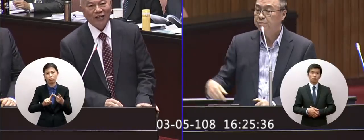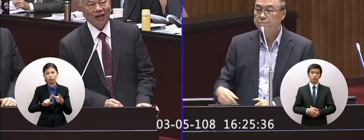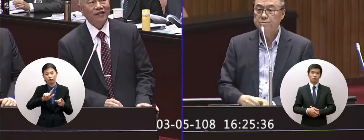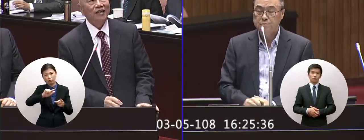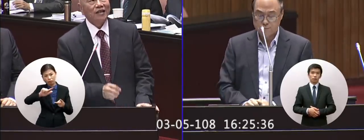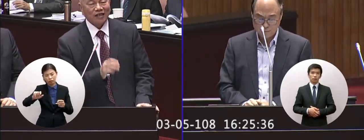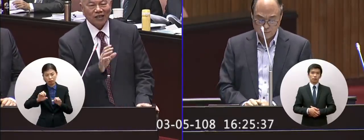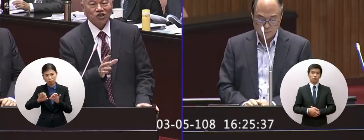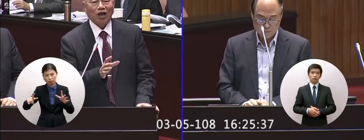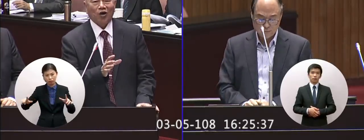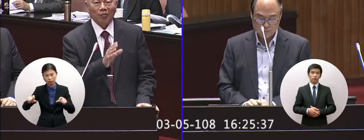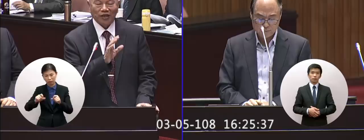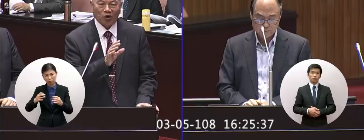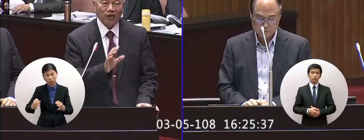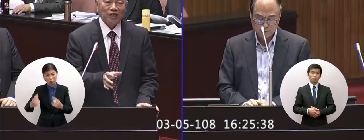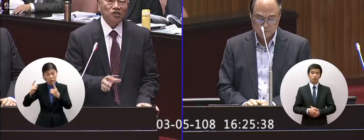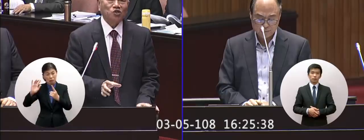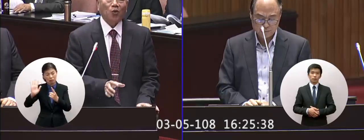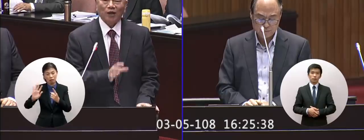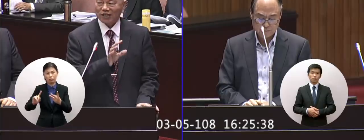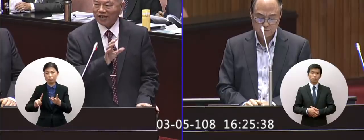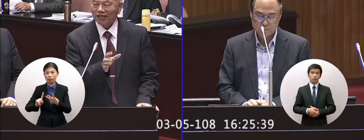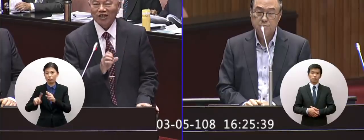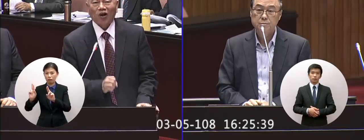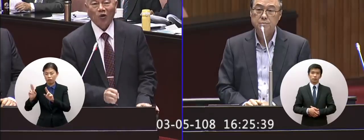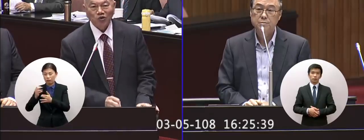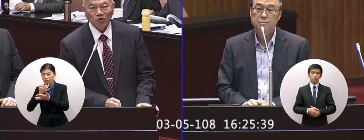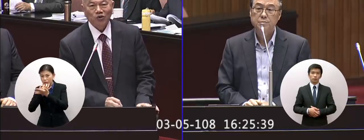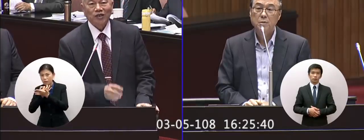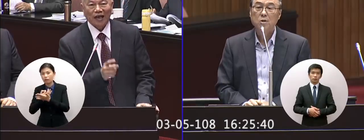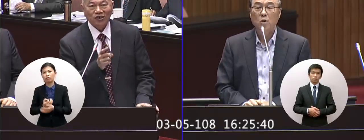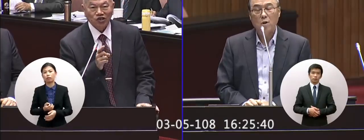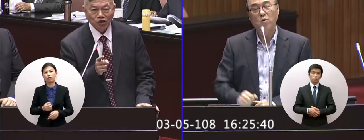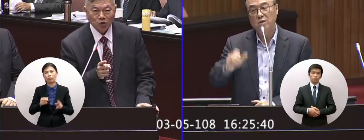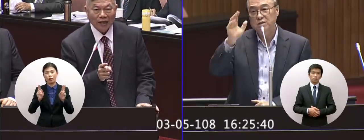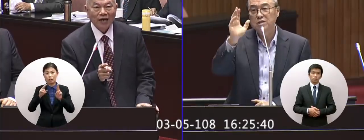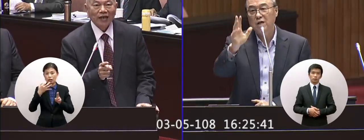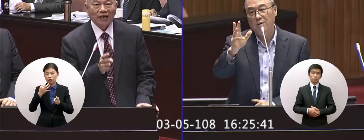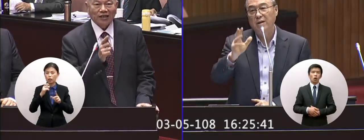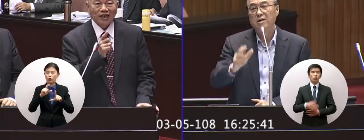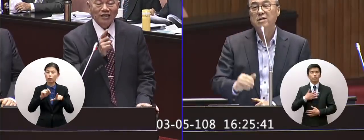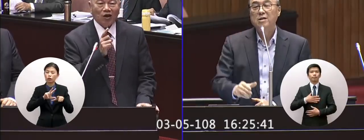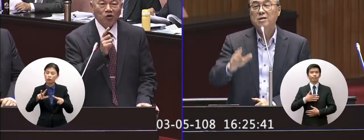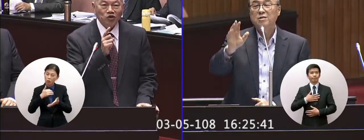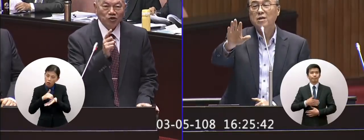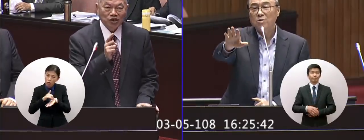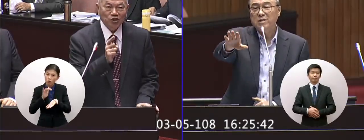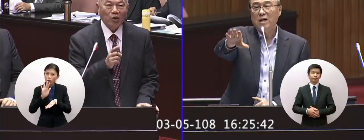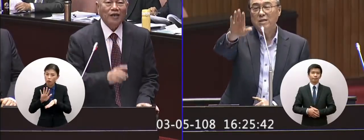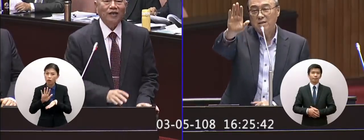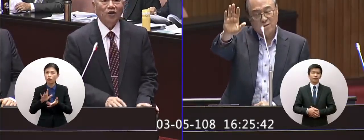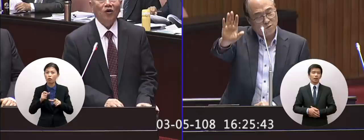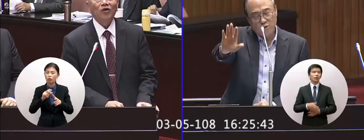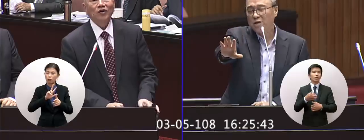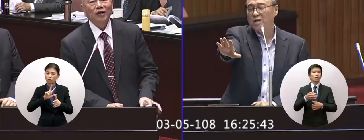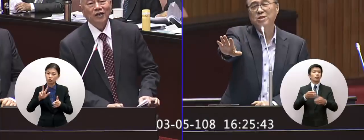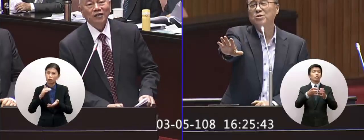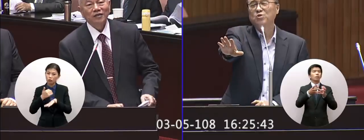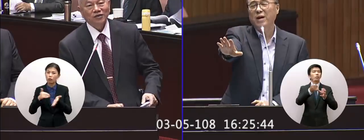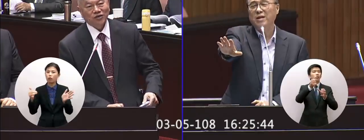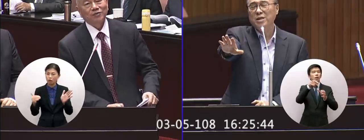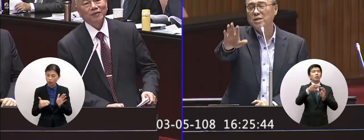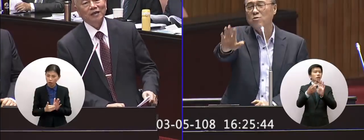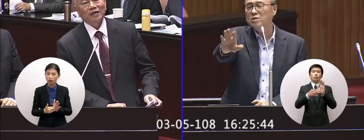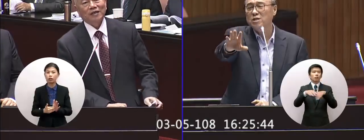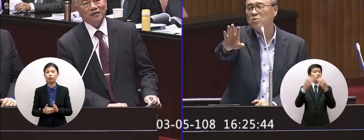节约能源，但是呢，我们有一个所谓的电价公式来计算。 我知道。 那电价公式计算了以后， 我都很